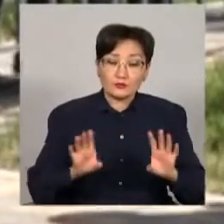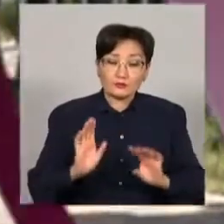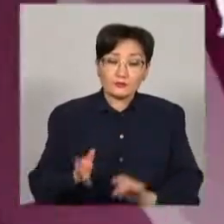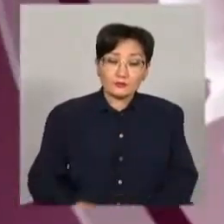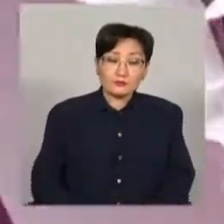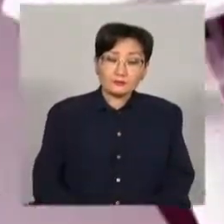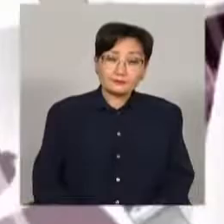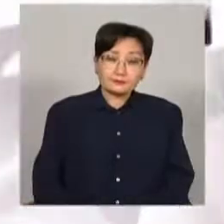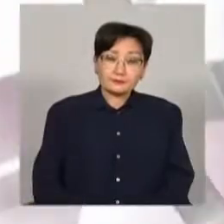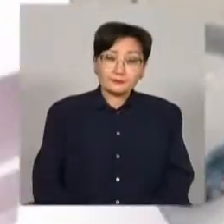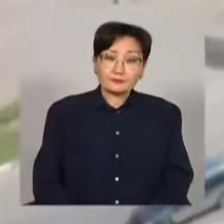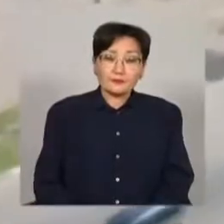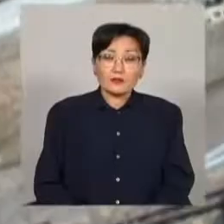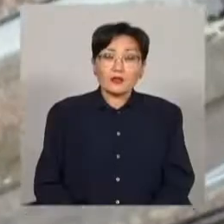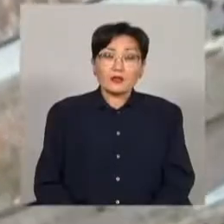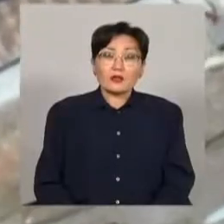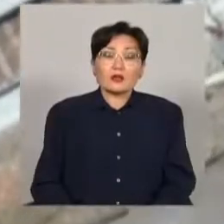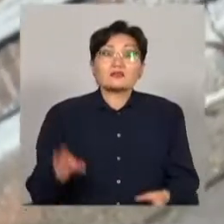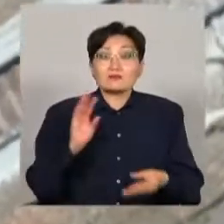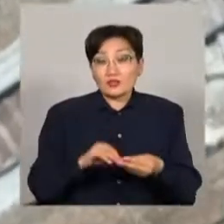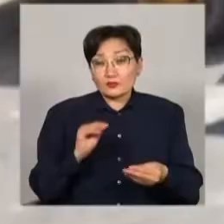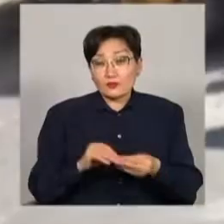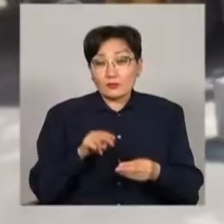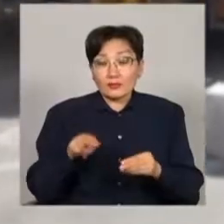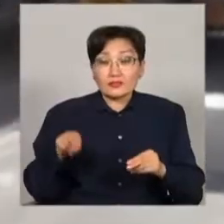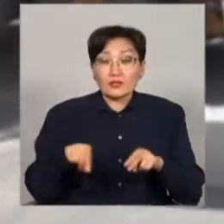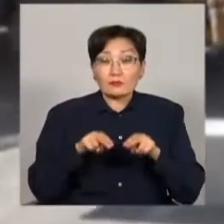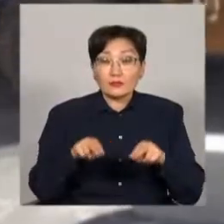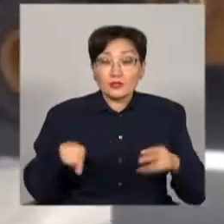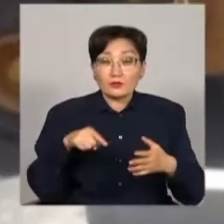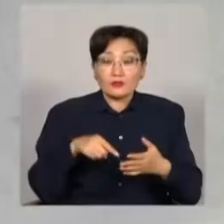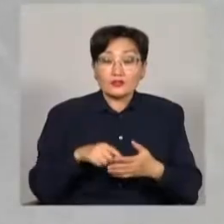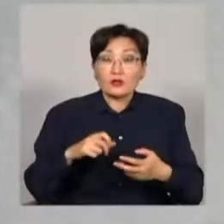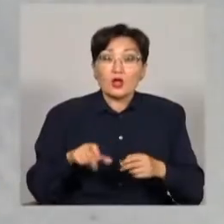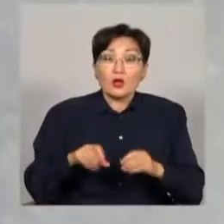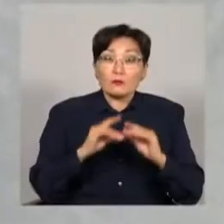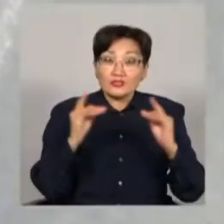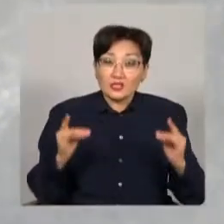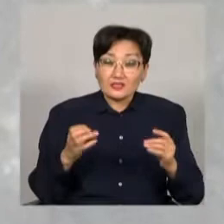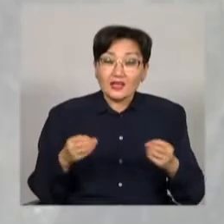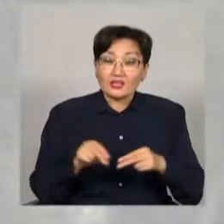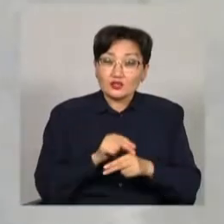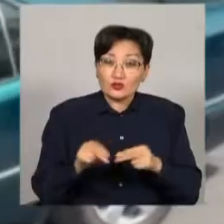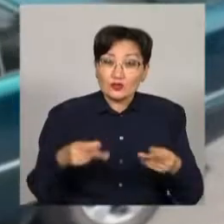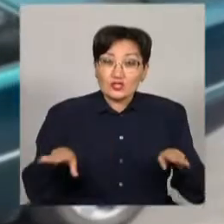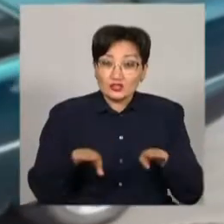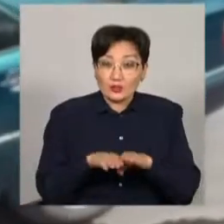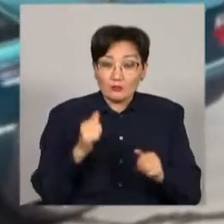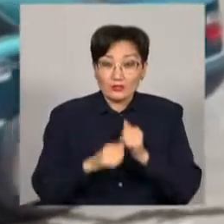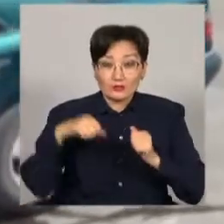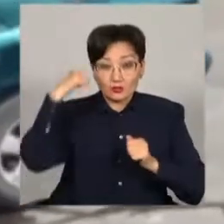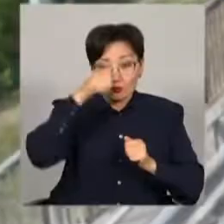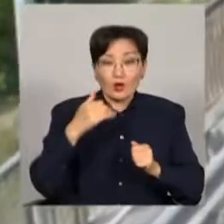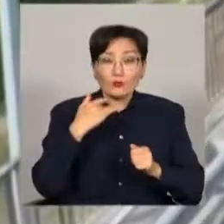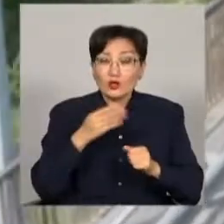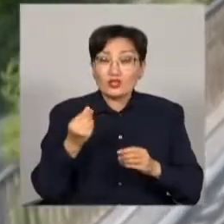келдім. Баяқ жартас, сол жартас. Петропавлда ақаудан арылмаған көпір биыл тағы жөндеуге жабылады. Жыл сайын қыруар